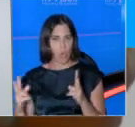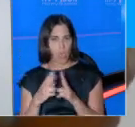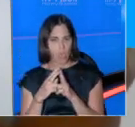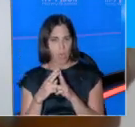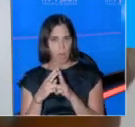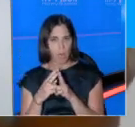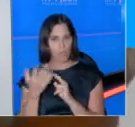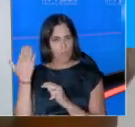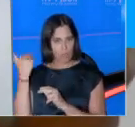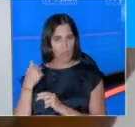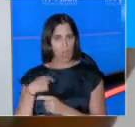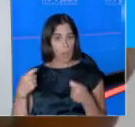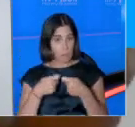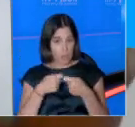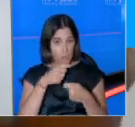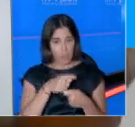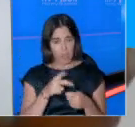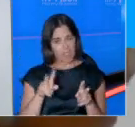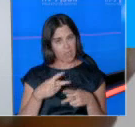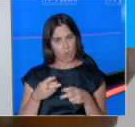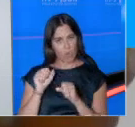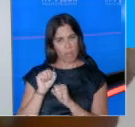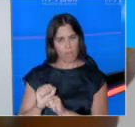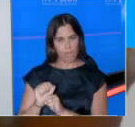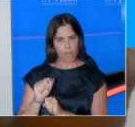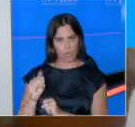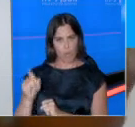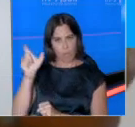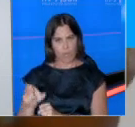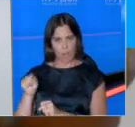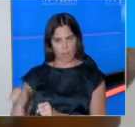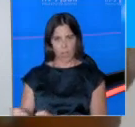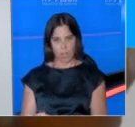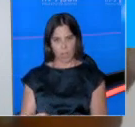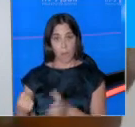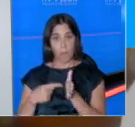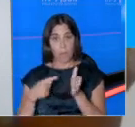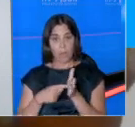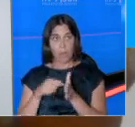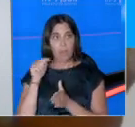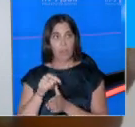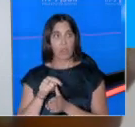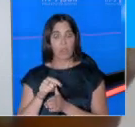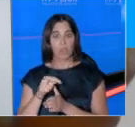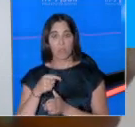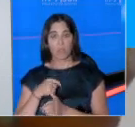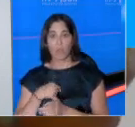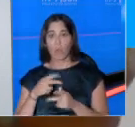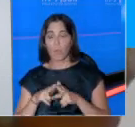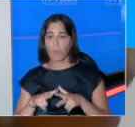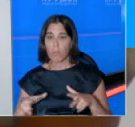הימנית, מבחינת המשותפת היא לא יכולה לבלוע אדם כזה, ולכן יש בו מצב בלתי אפשרי